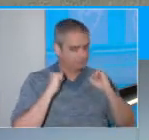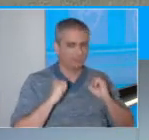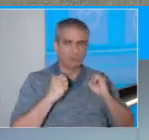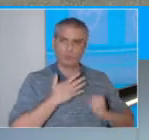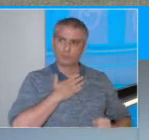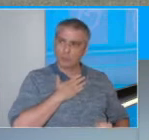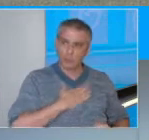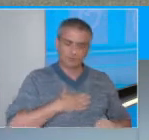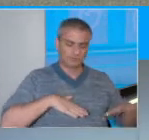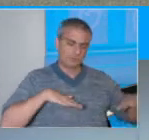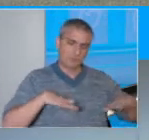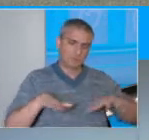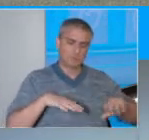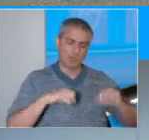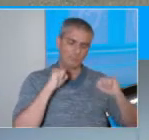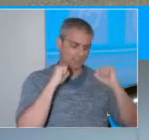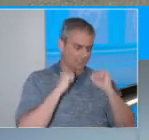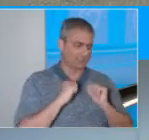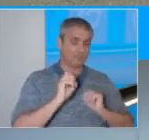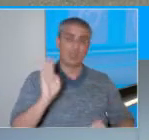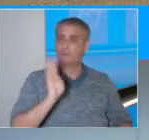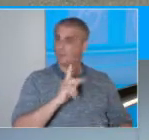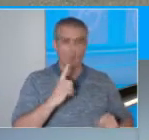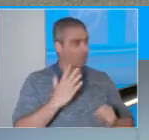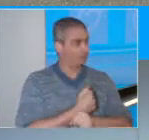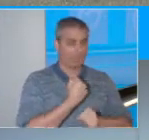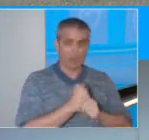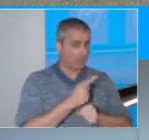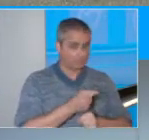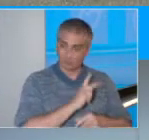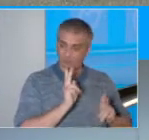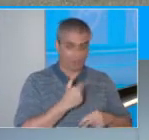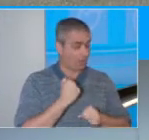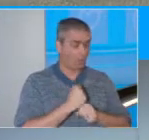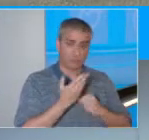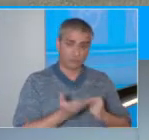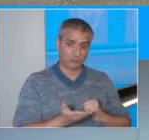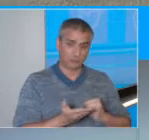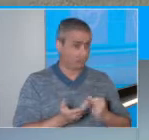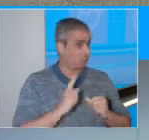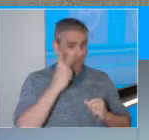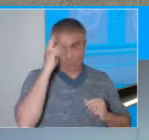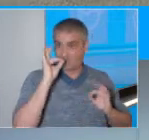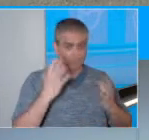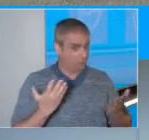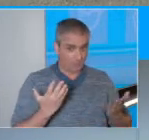הם רוצים ממשלה יציבה. נתניהו לא מצליח לעשות את זה ולא יכול לעשות את זה. לא